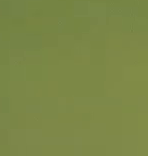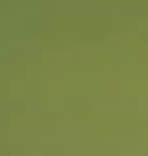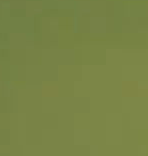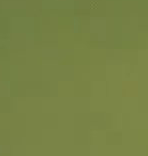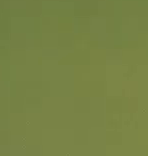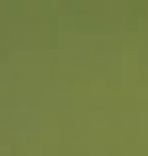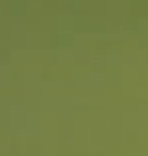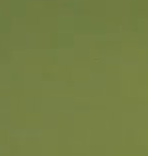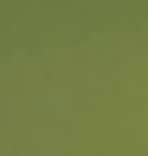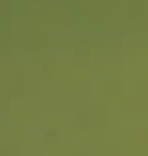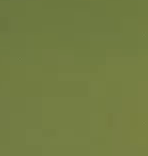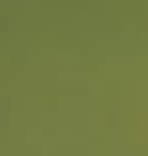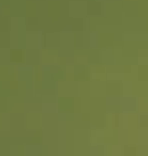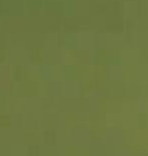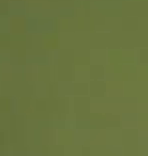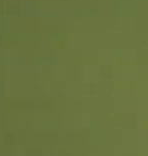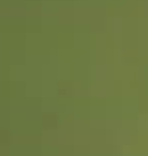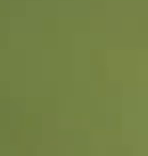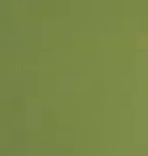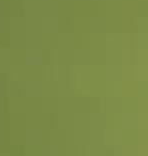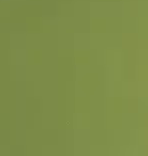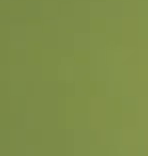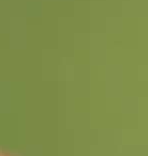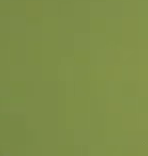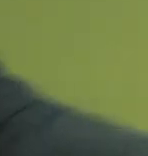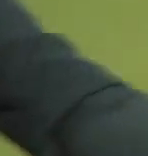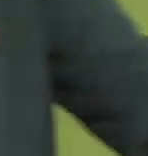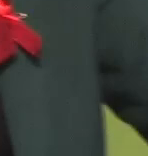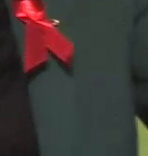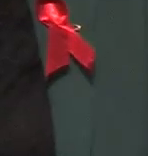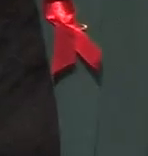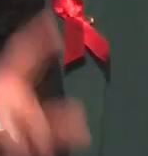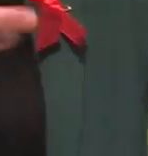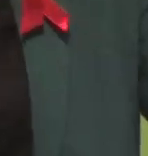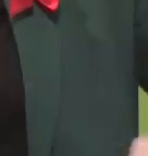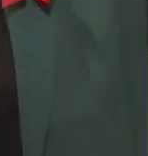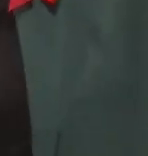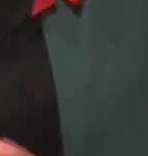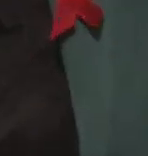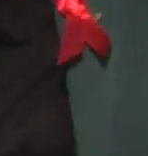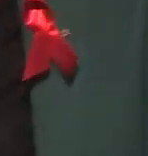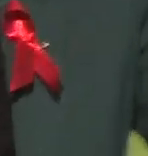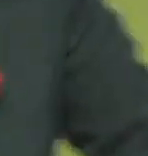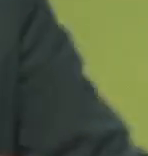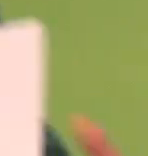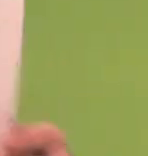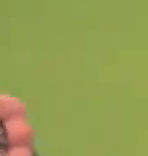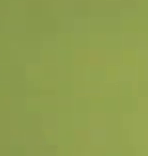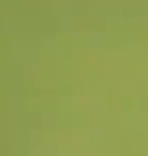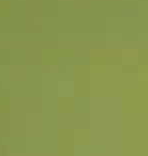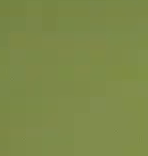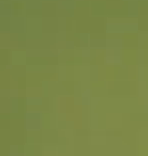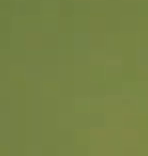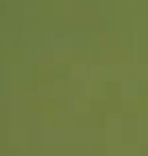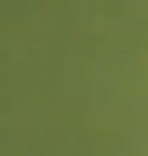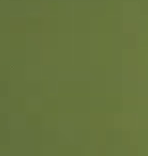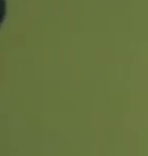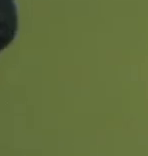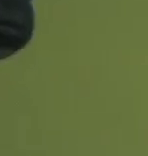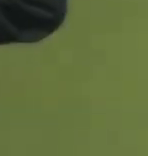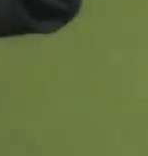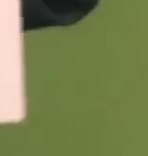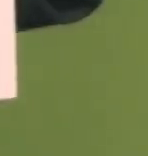Und wenn man das, es gibt 1 Million Gebärdensprachnutzer in ganz Europa. Das nochmal als